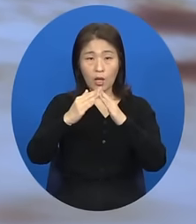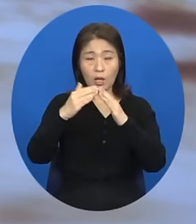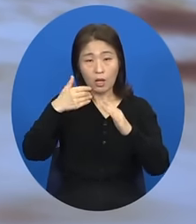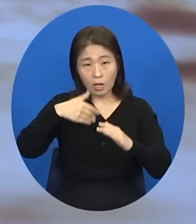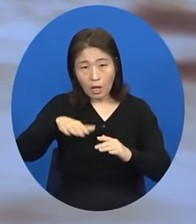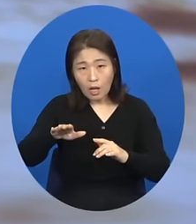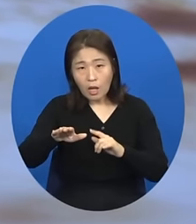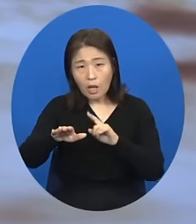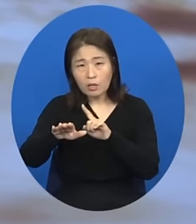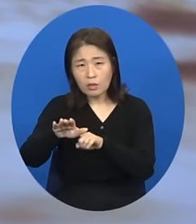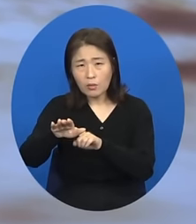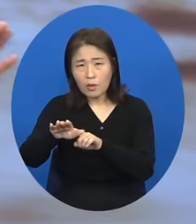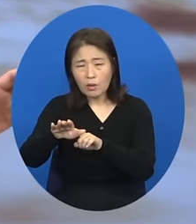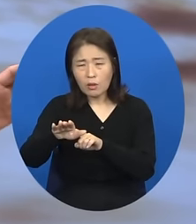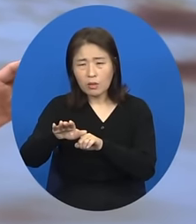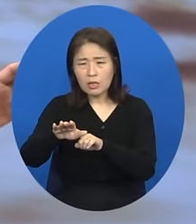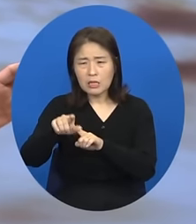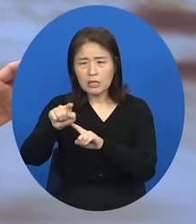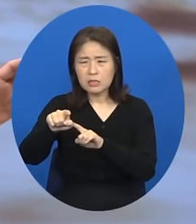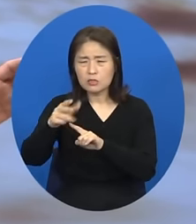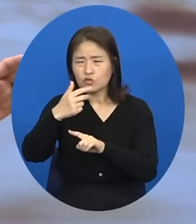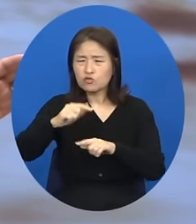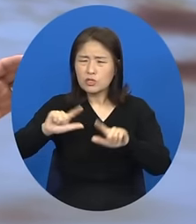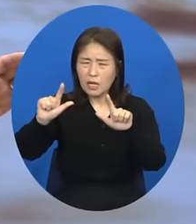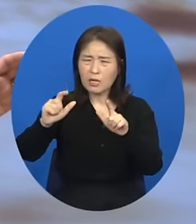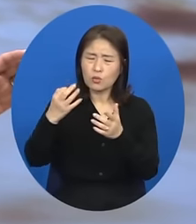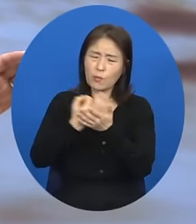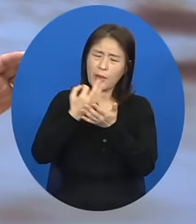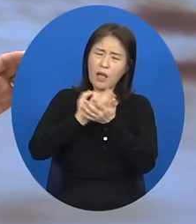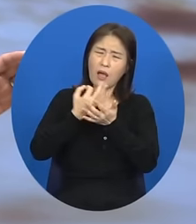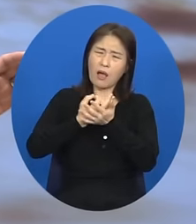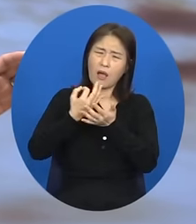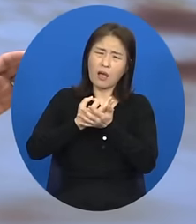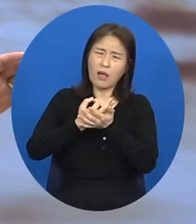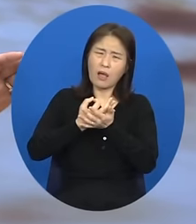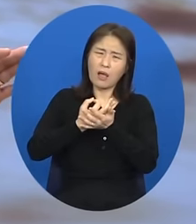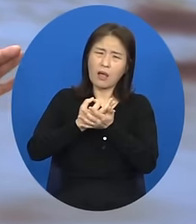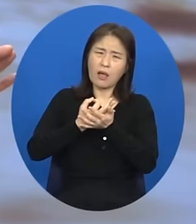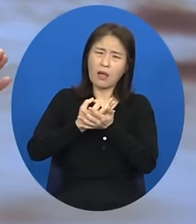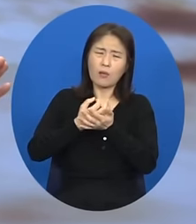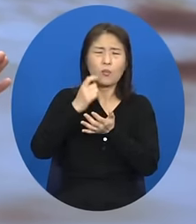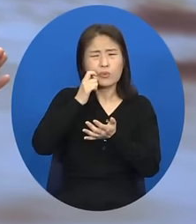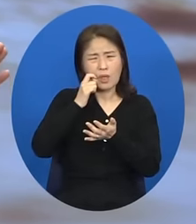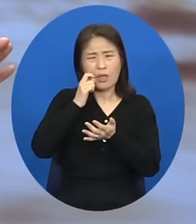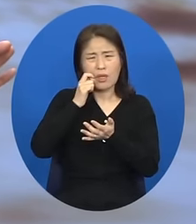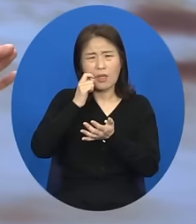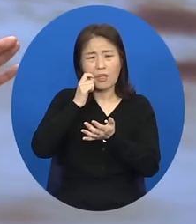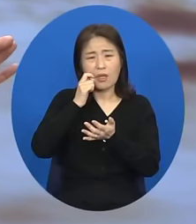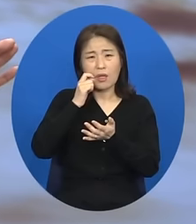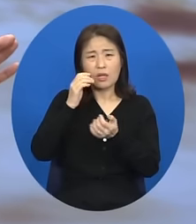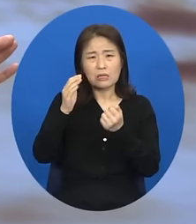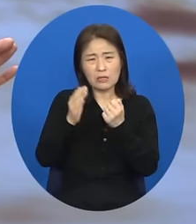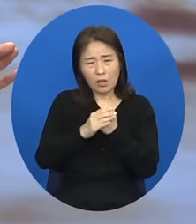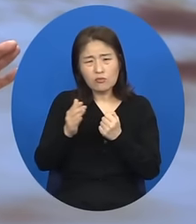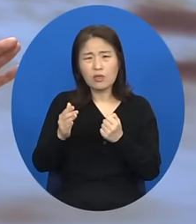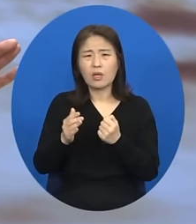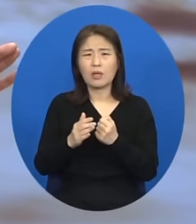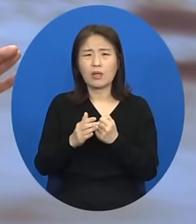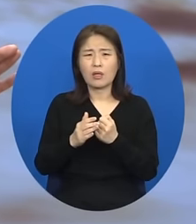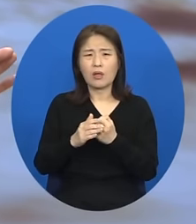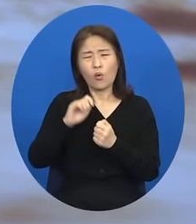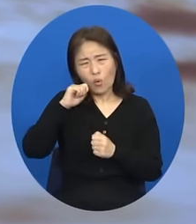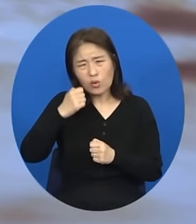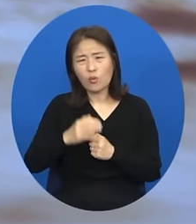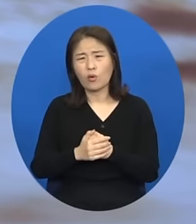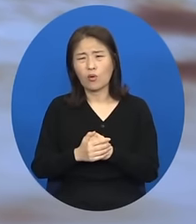좋겠지만 생계 어려움이 생긴다는 거예요. 본인이 생계를 책임져야 되니까. 그래도 본인이 주일을 가겠다고 노력을